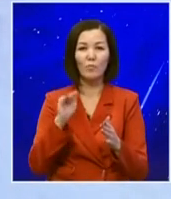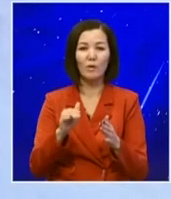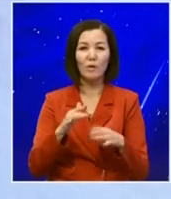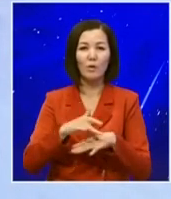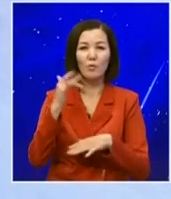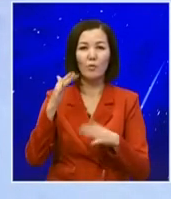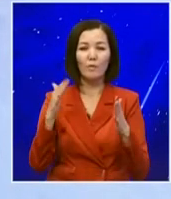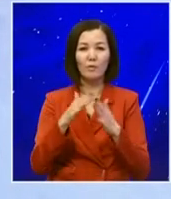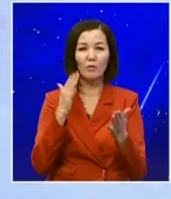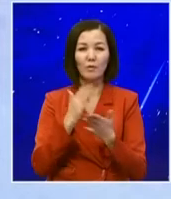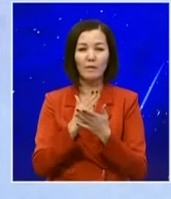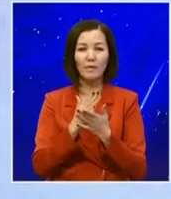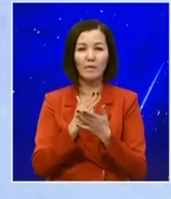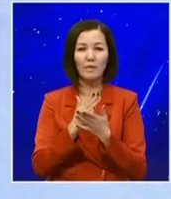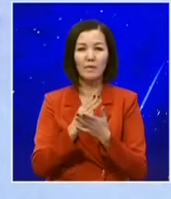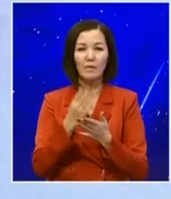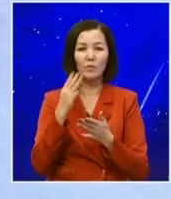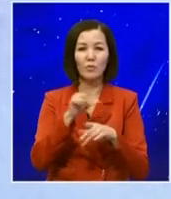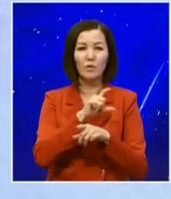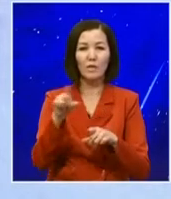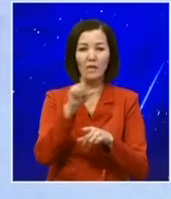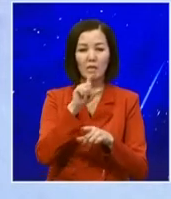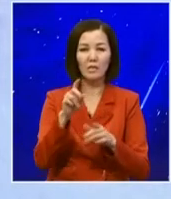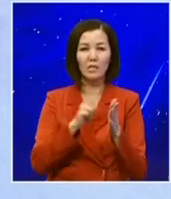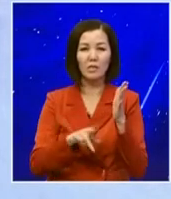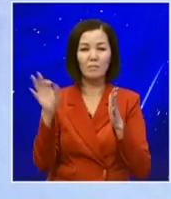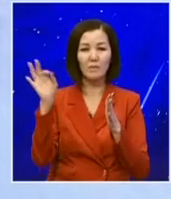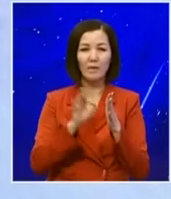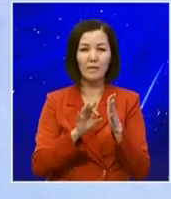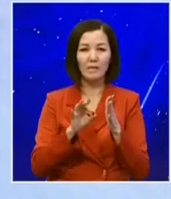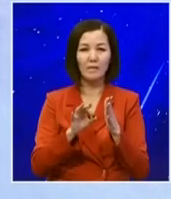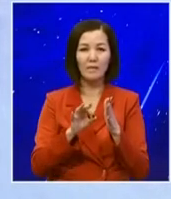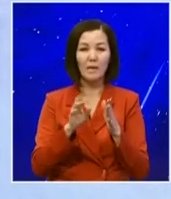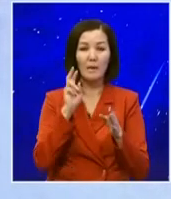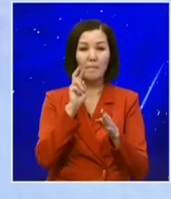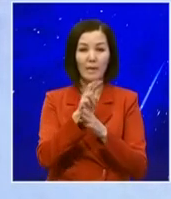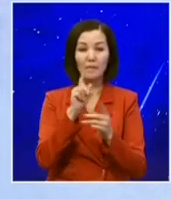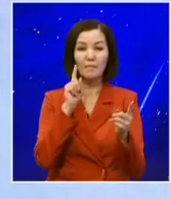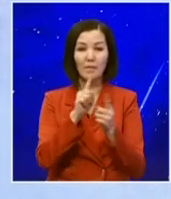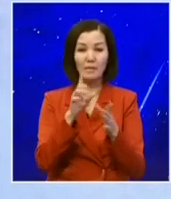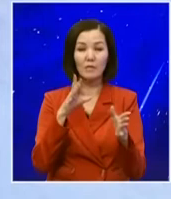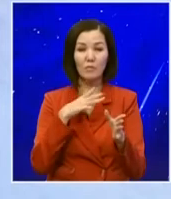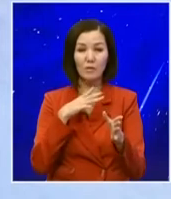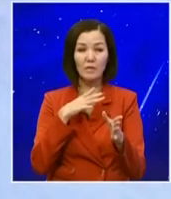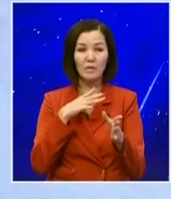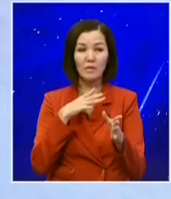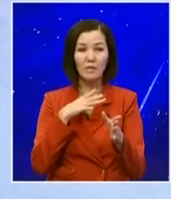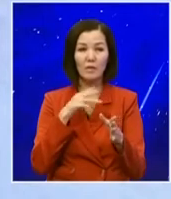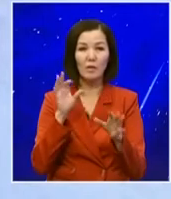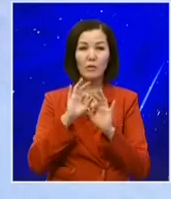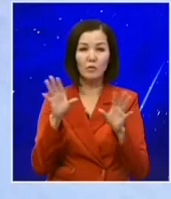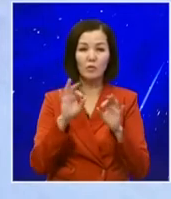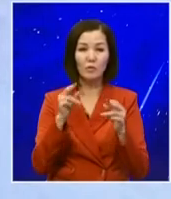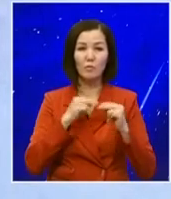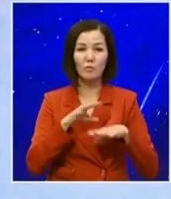бар, мысалы 4 этажды деген сияқты. Соның қазіргі уақытта 70%-ын біз аралап болдық. Енді сол аралаған уақытында осындай түсіндірме